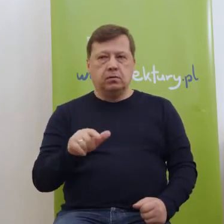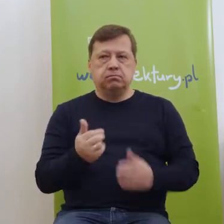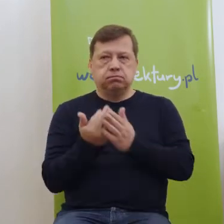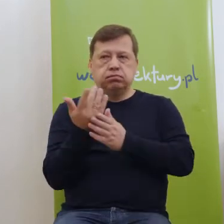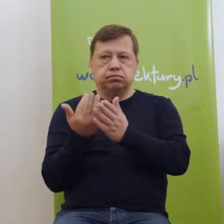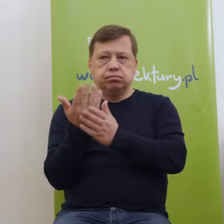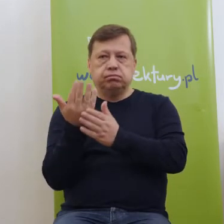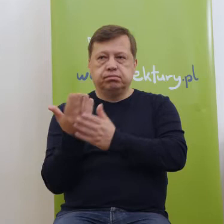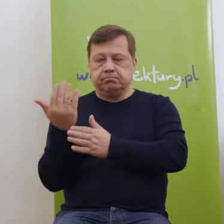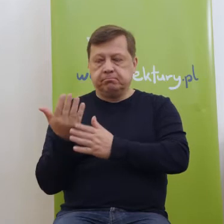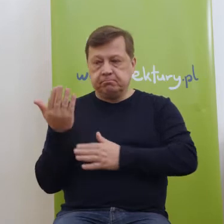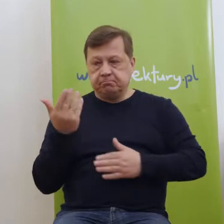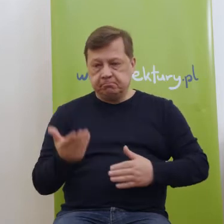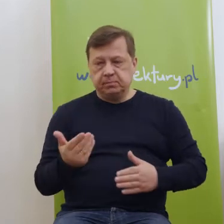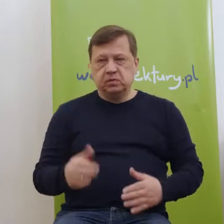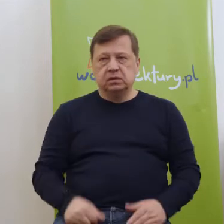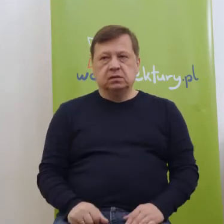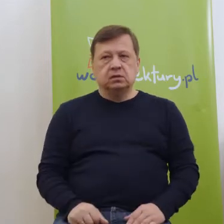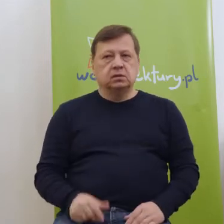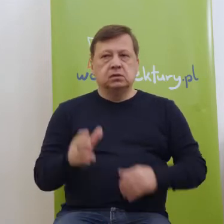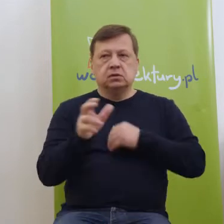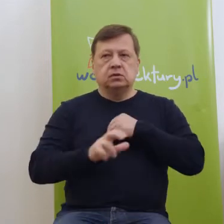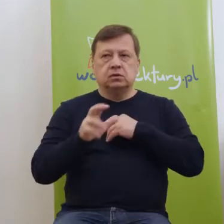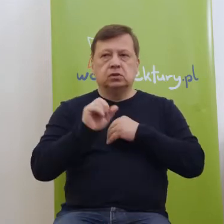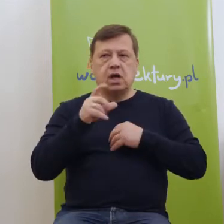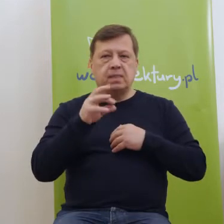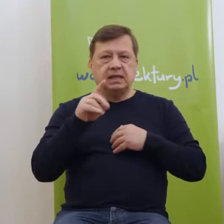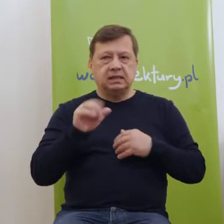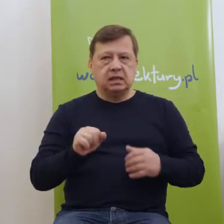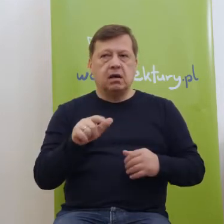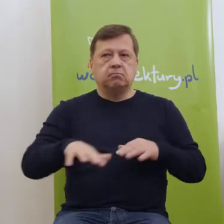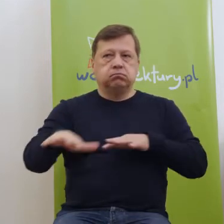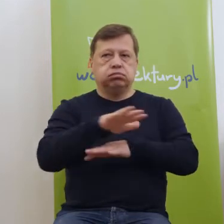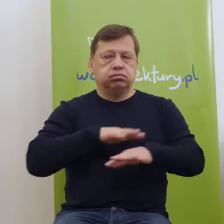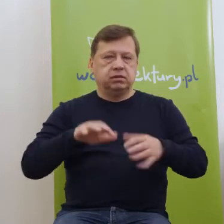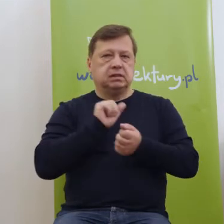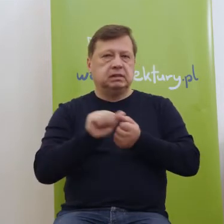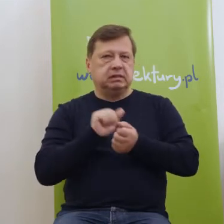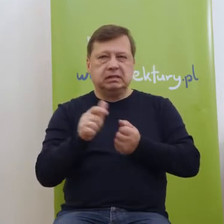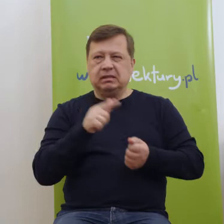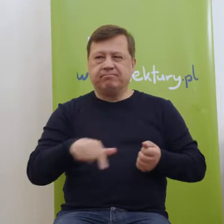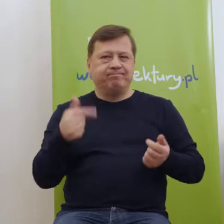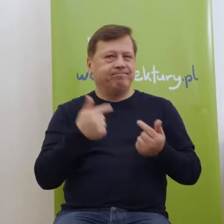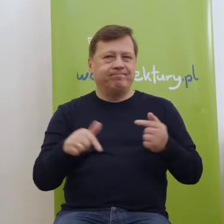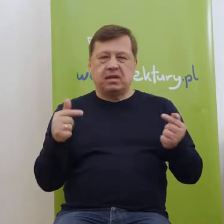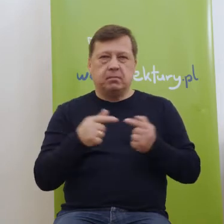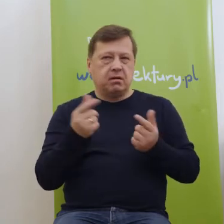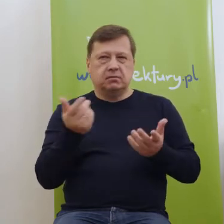W łanie pszenicy potrafi zupełnie to zboże zniszczyć, że ono się nie nadaje do